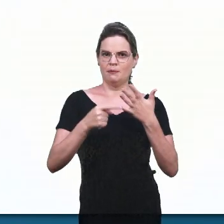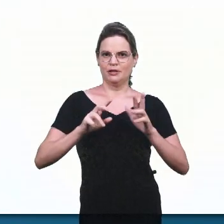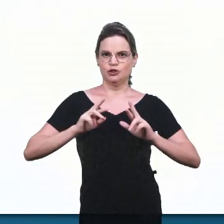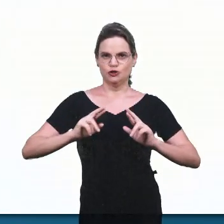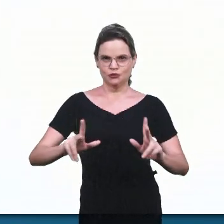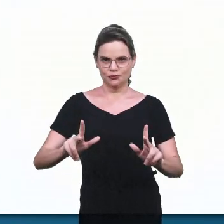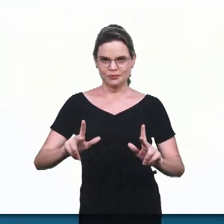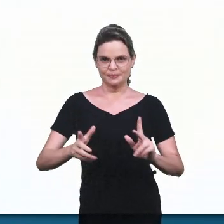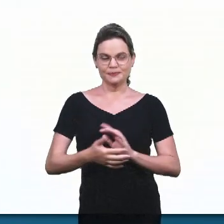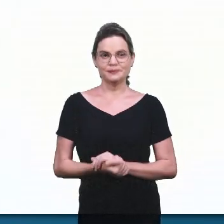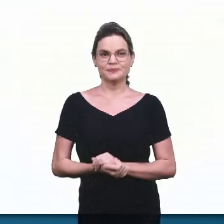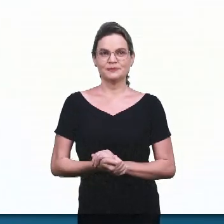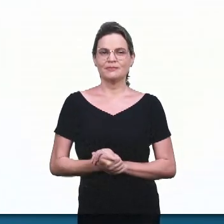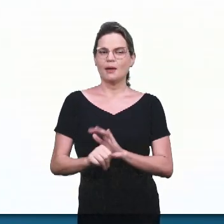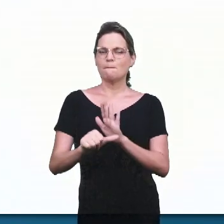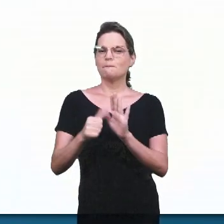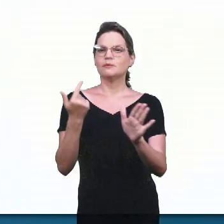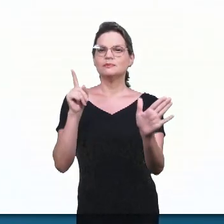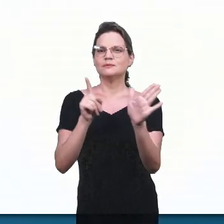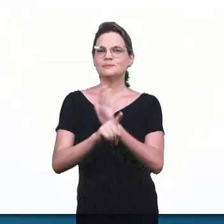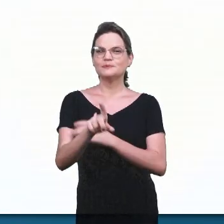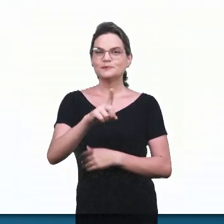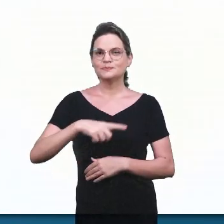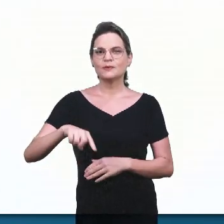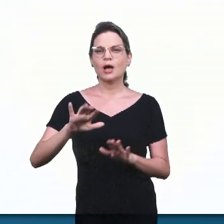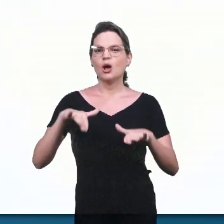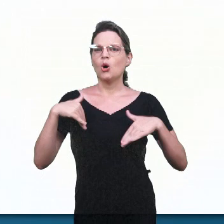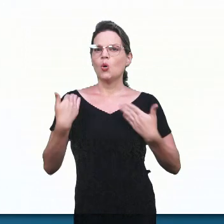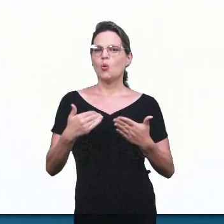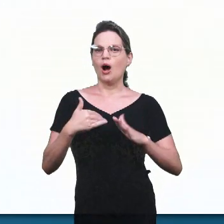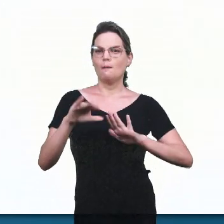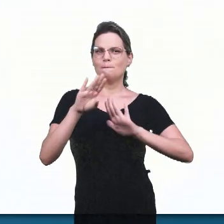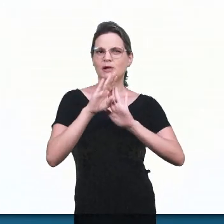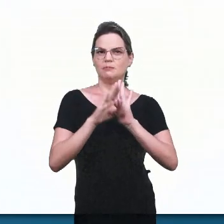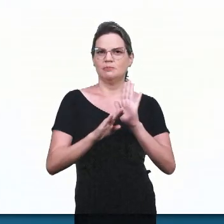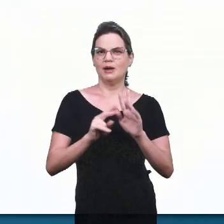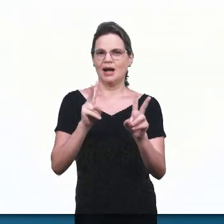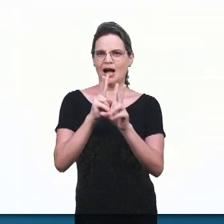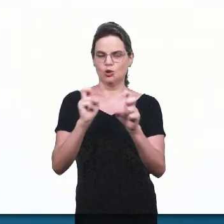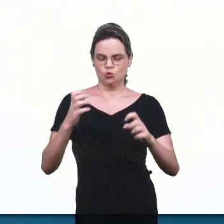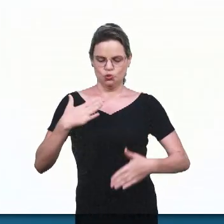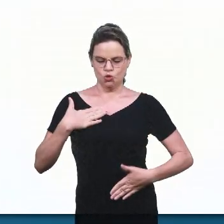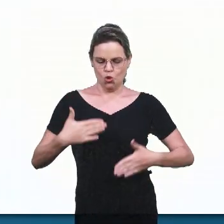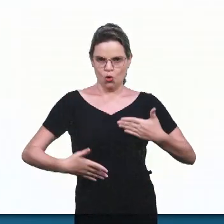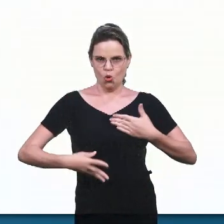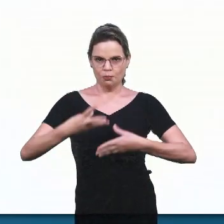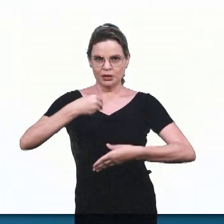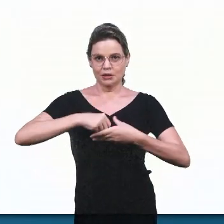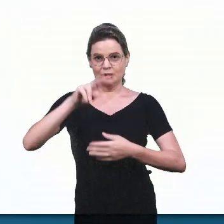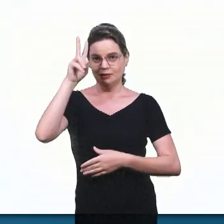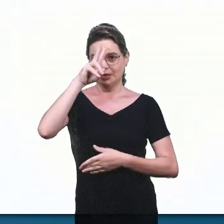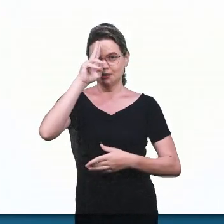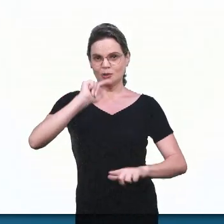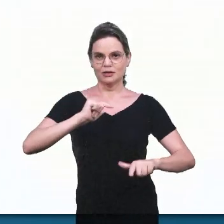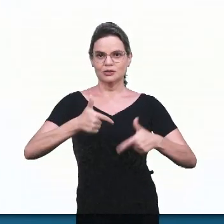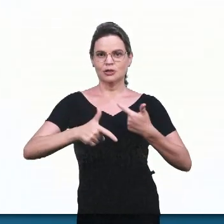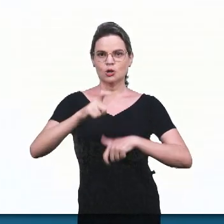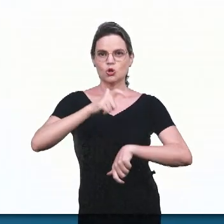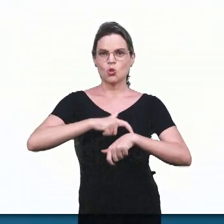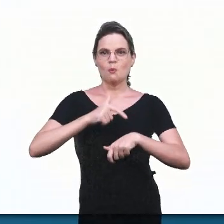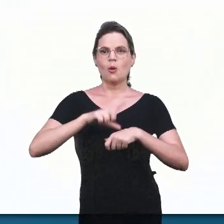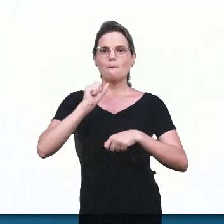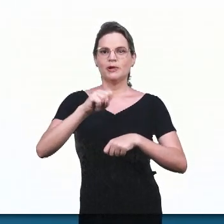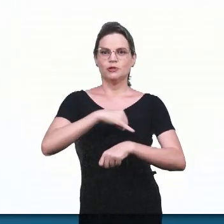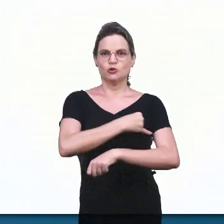qu'il y a des questions qui touchent des points différents. Première question adressée à tous. Quelles sont les évidences de corps dans l'histoire d'Israël, dans le monde du